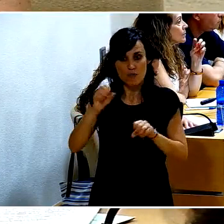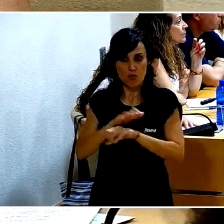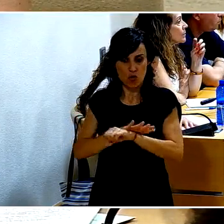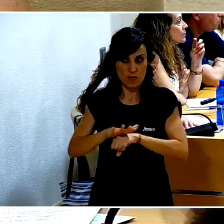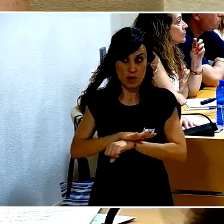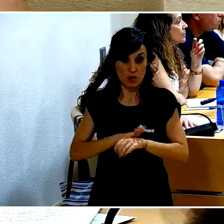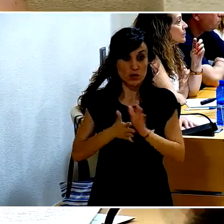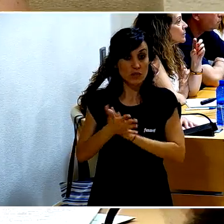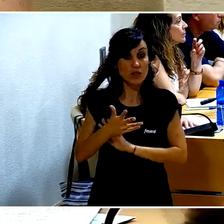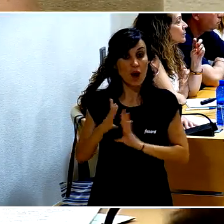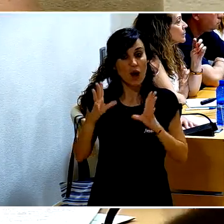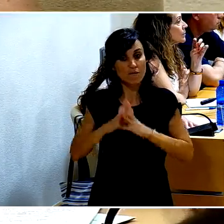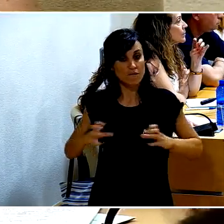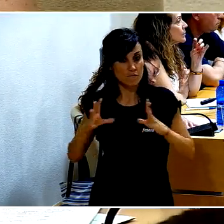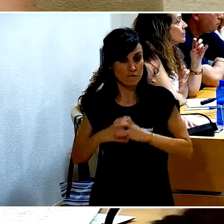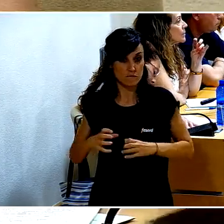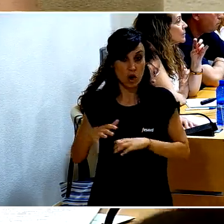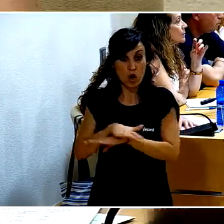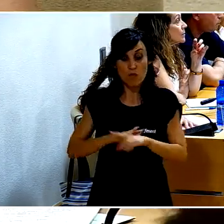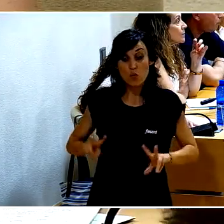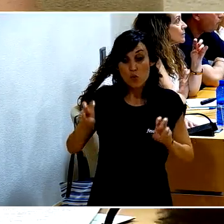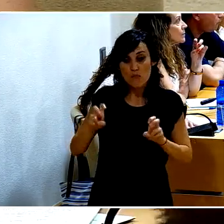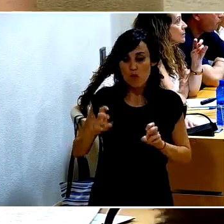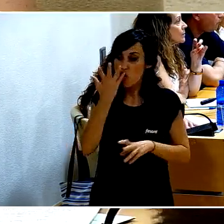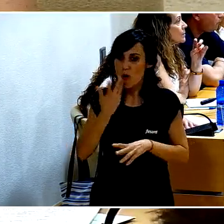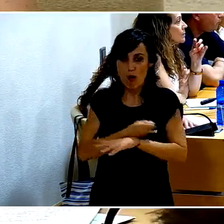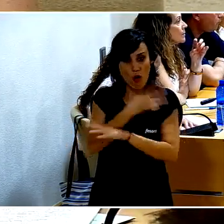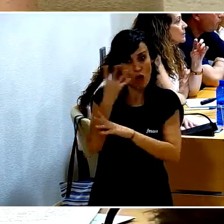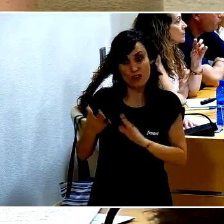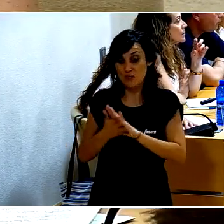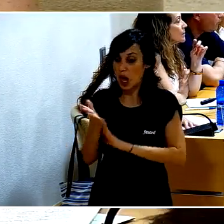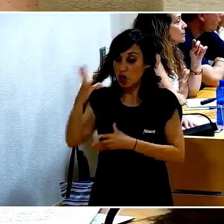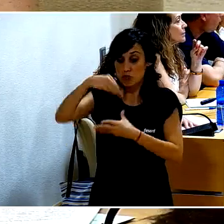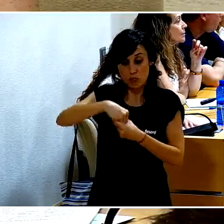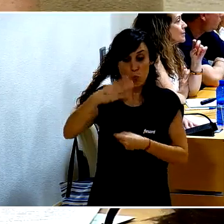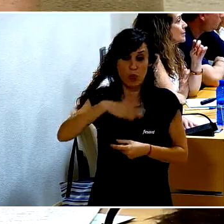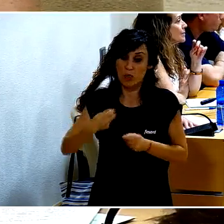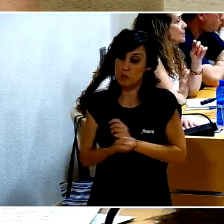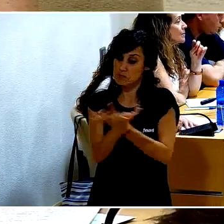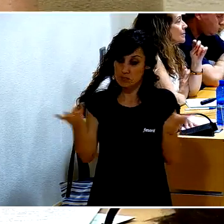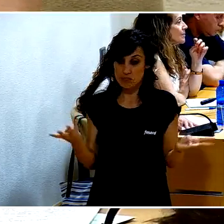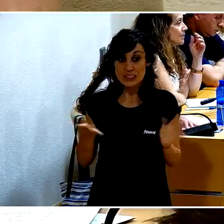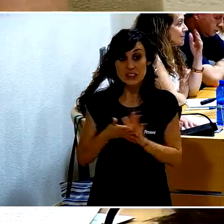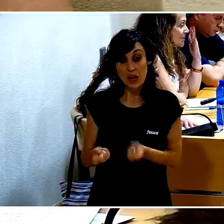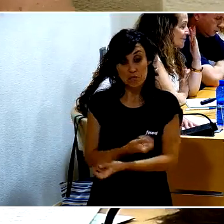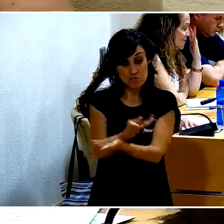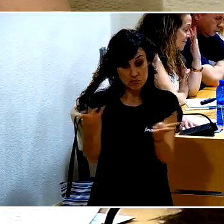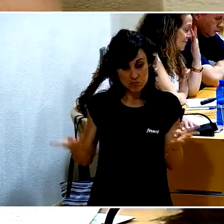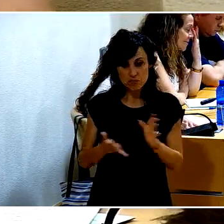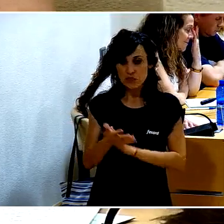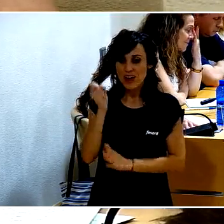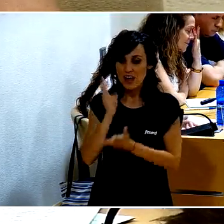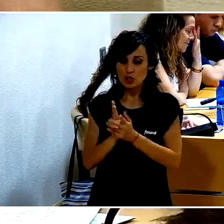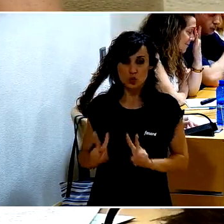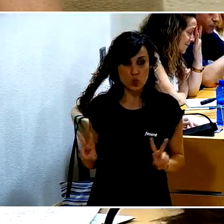nou govern que il·lusiona. Un nou govern a tot color, on totes i tots cabem. Un govern divers que té nous reptes